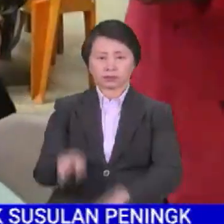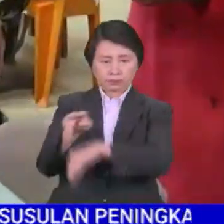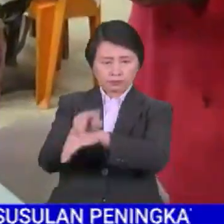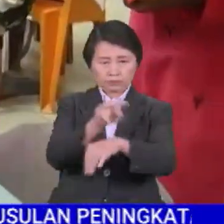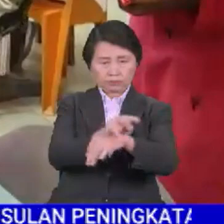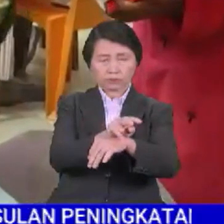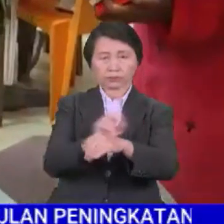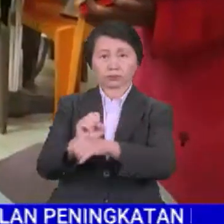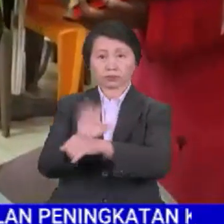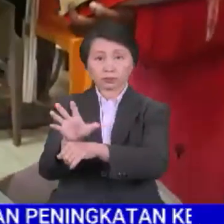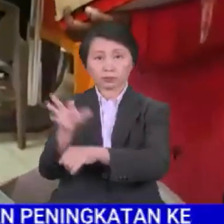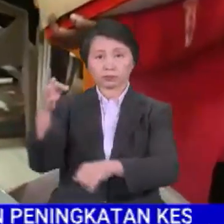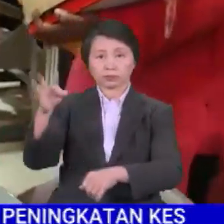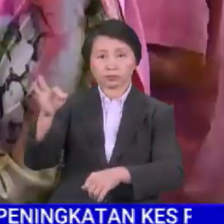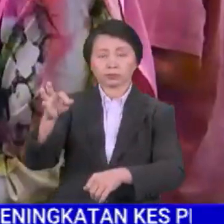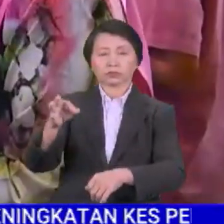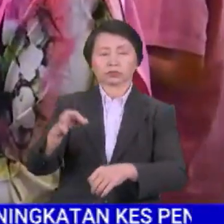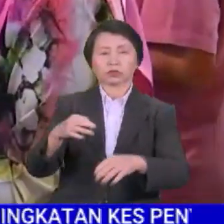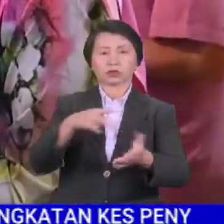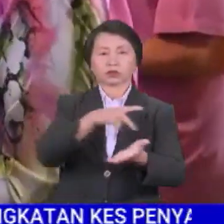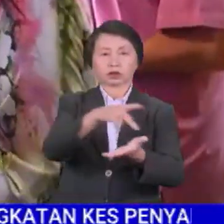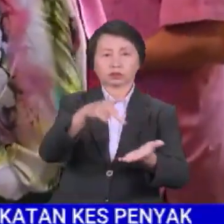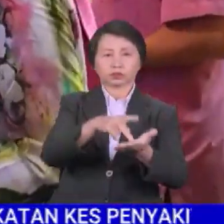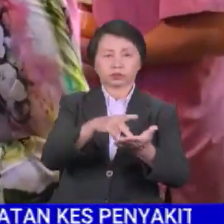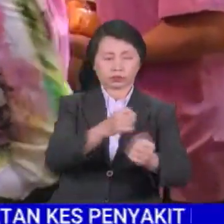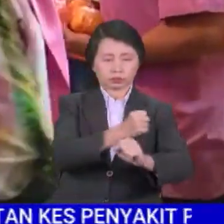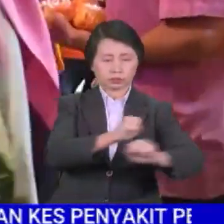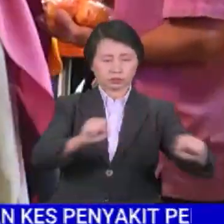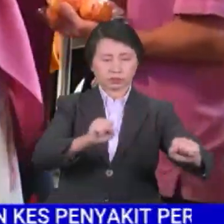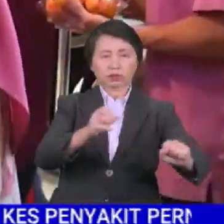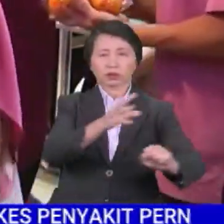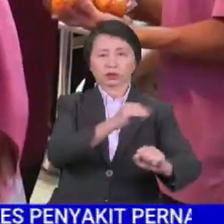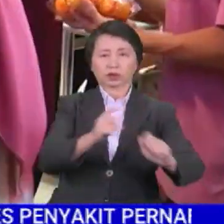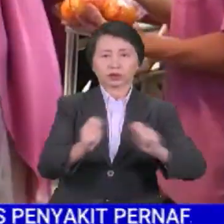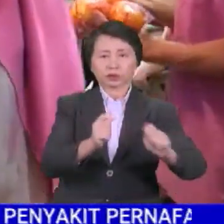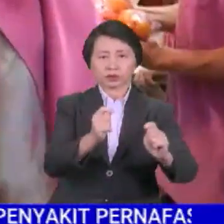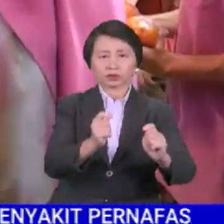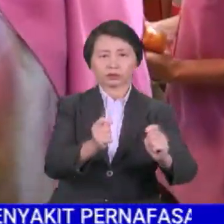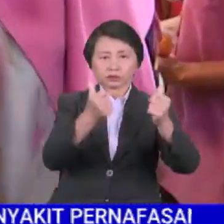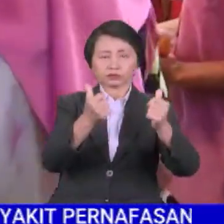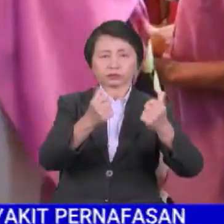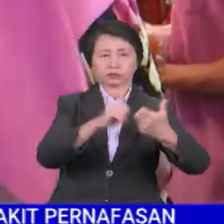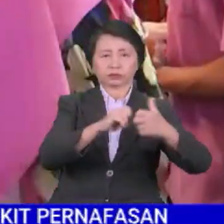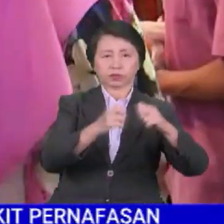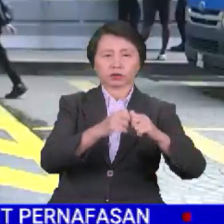Pemantauan kes COVID-19 dilaksana Pusat Kesiapsiagaan dan Tindak Cepat